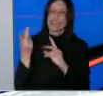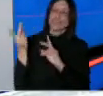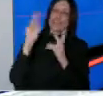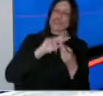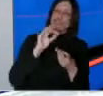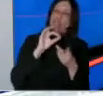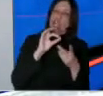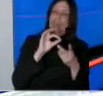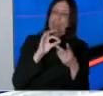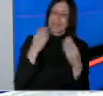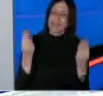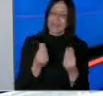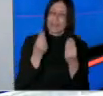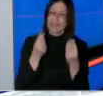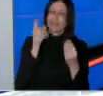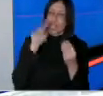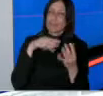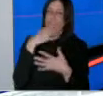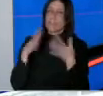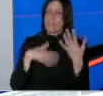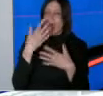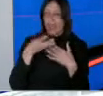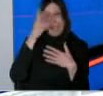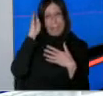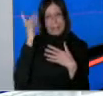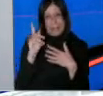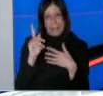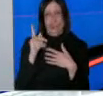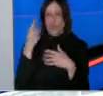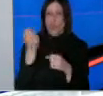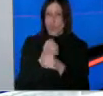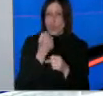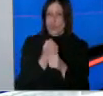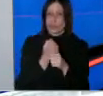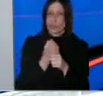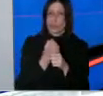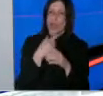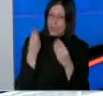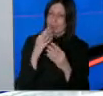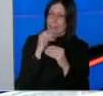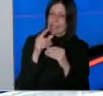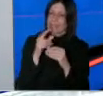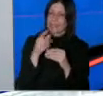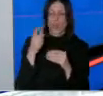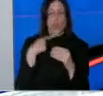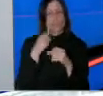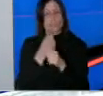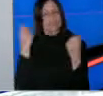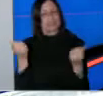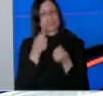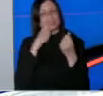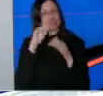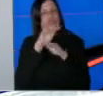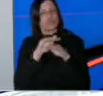של המשוואה, שגם שם הולך בלגן. לפיד. נורמלי, כן. הוא עושה סיילנט קמפיין. תכף נדבר על זה. הוא עושה סיילנט קמפיין, אבל לפני